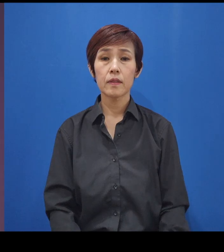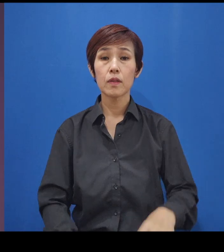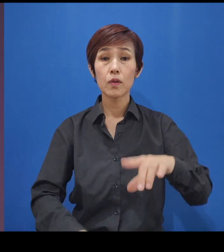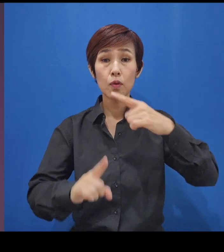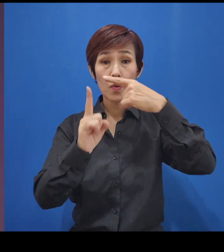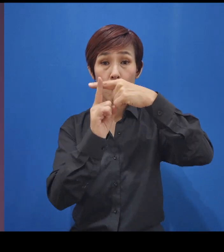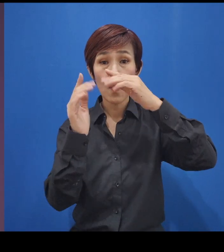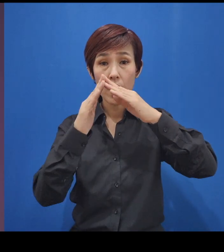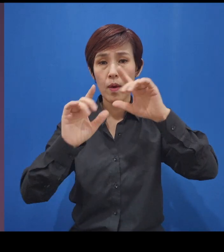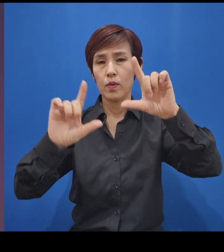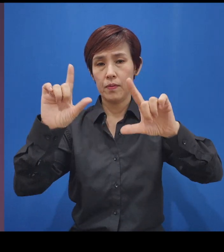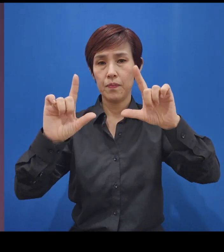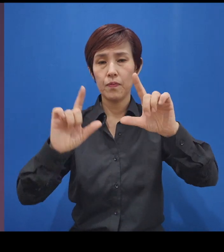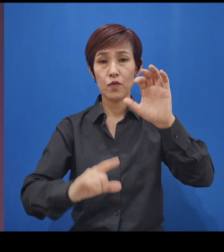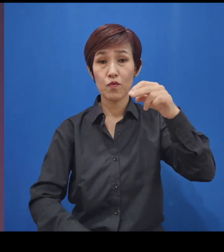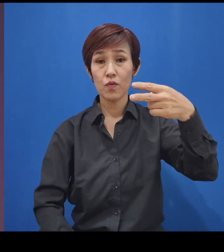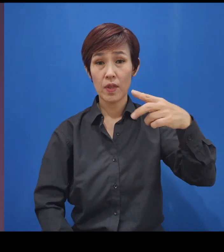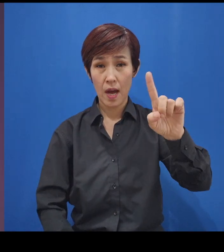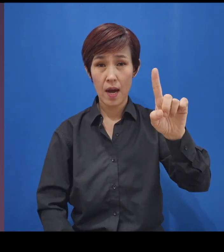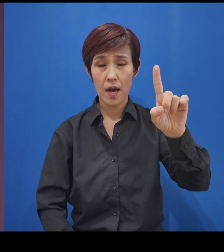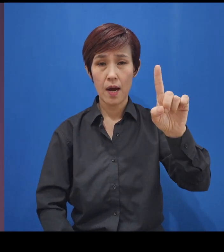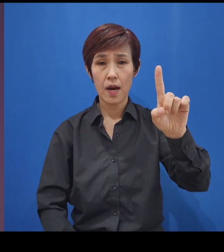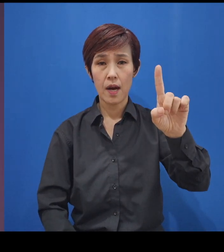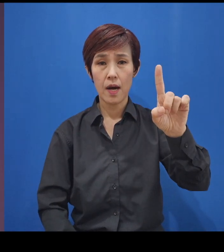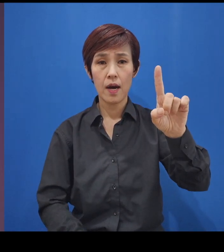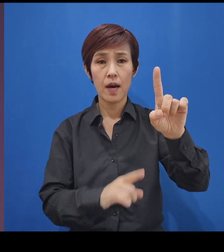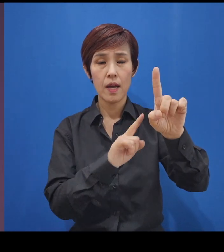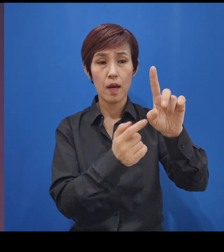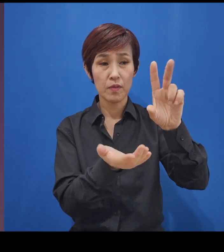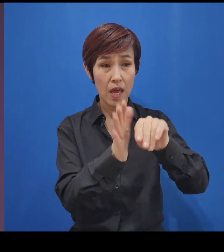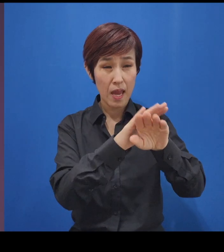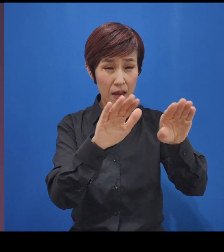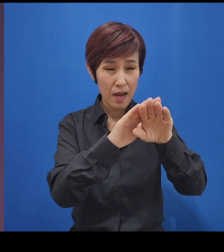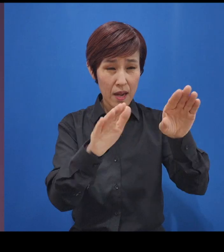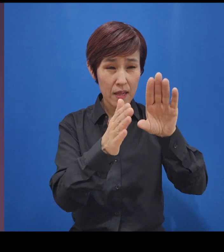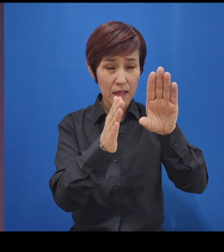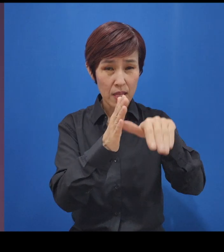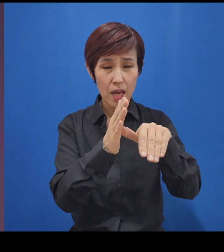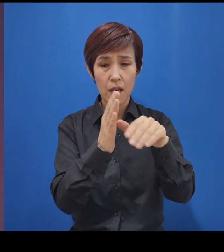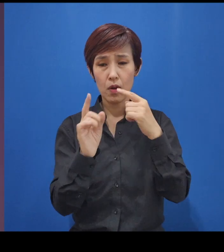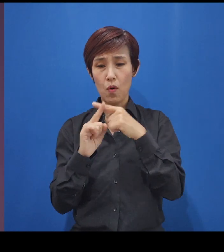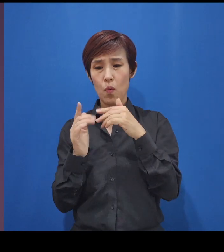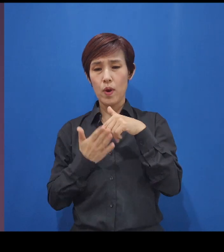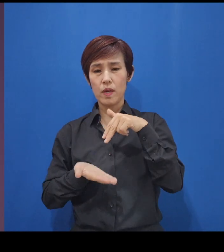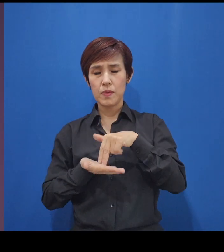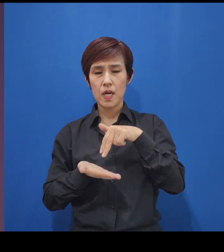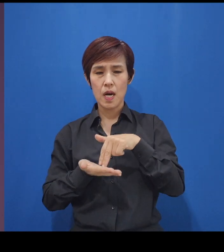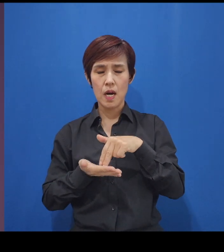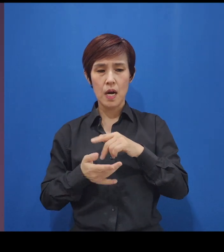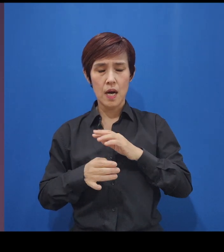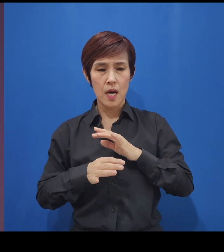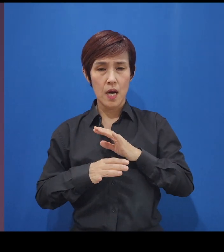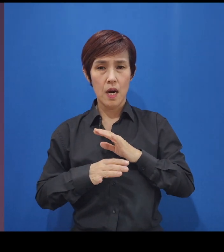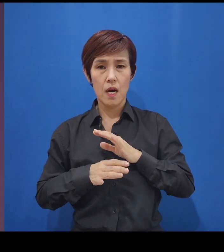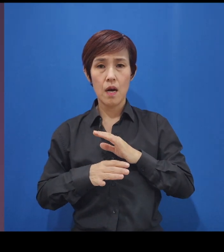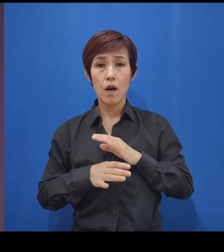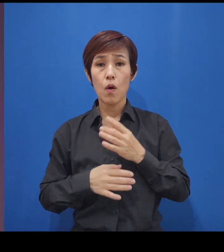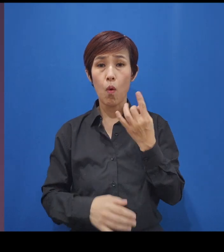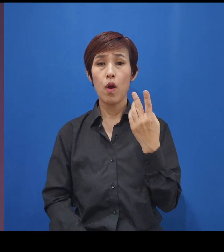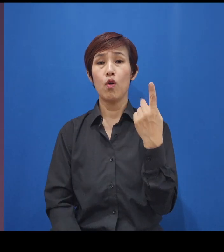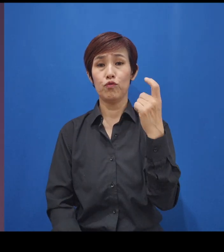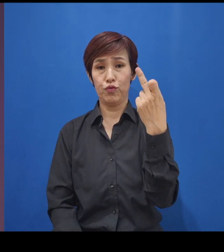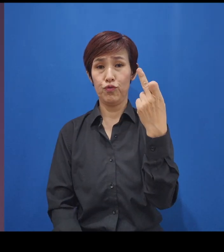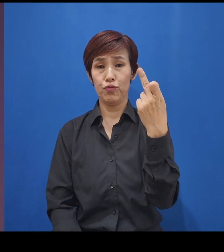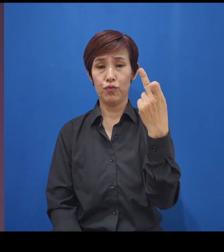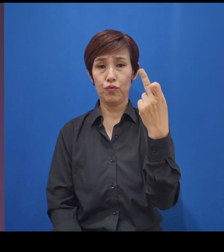모습이에요. 유다의 일을 처리하면서 교회는 두려워해야 했어요. 12이 11로